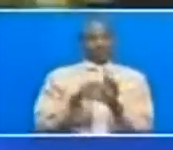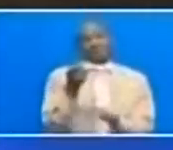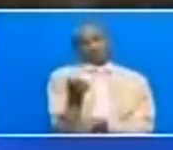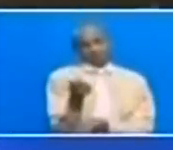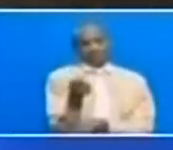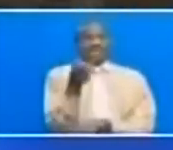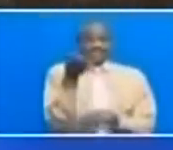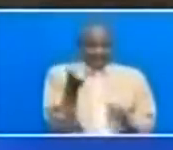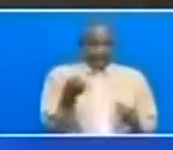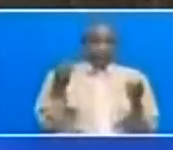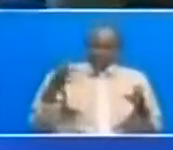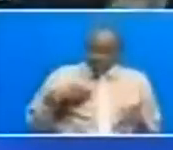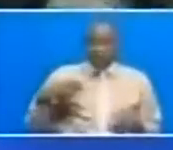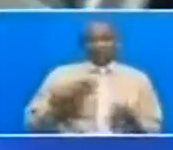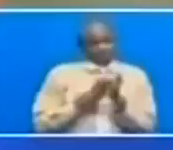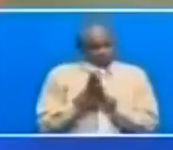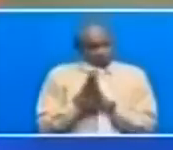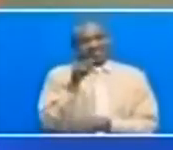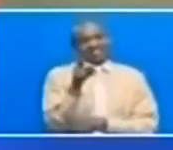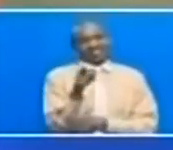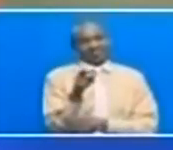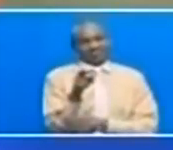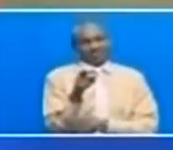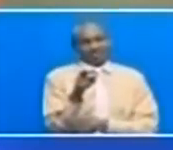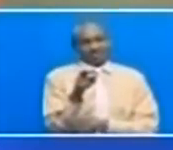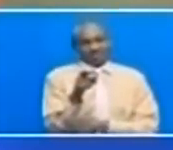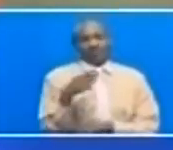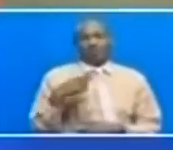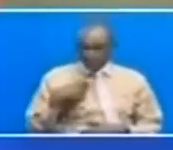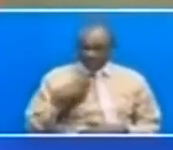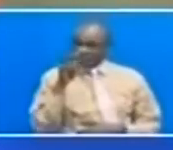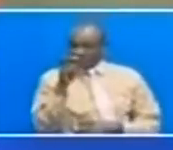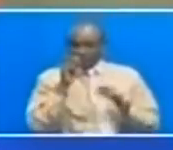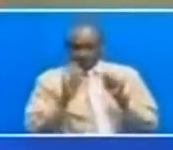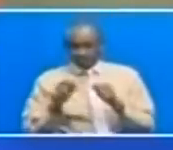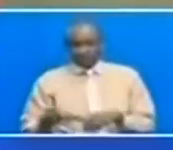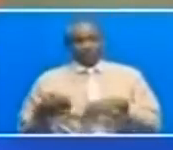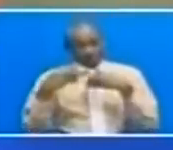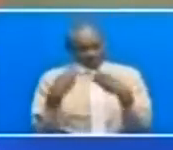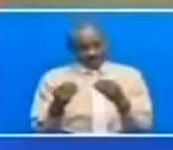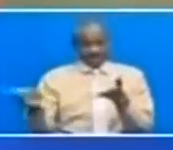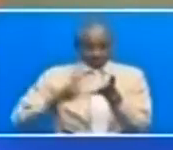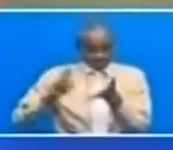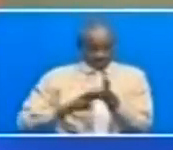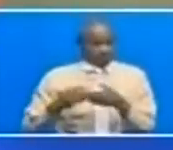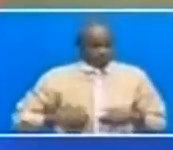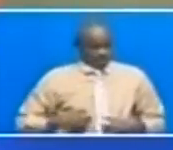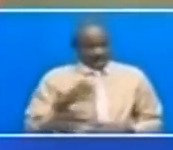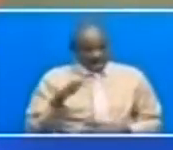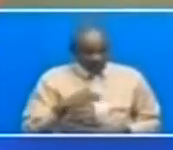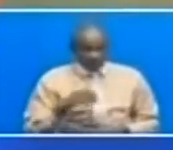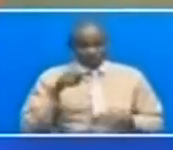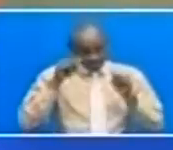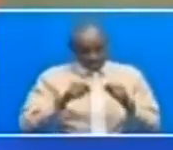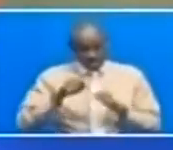yameanza kupendeza baadhi ya washikadau. We are looking into modalities of how we can be able to provide resources to our youths to